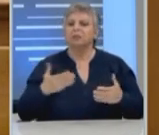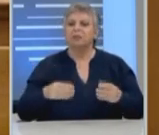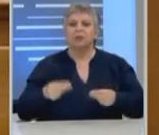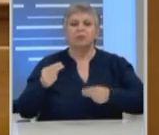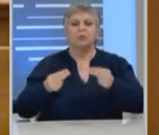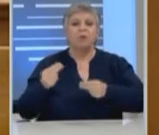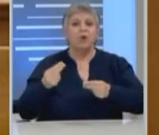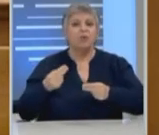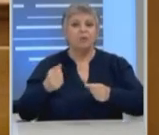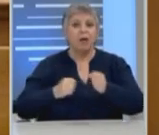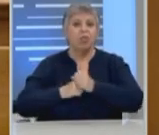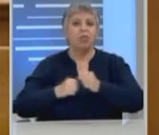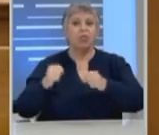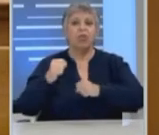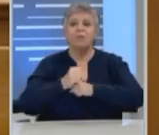πολιτικό.